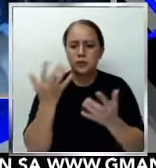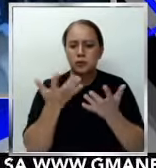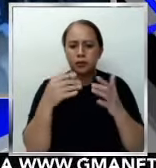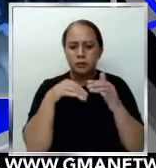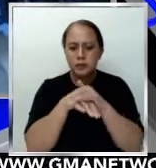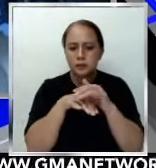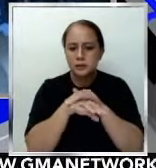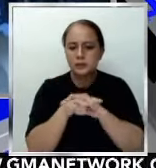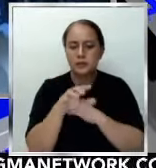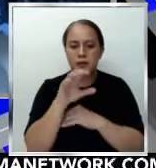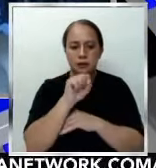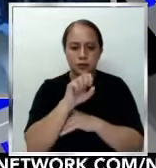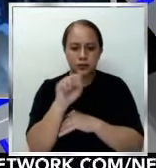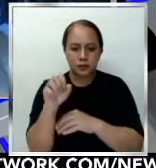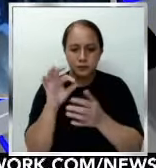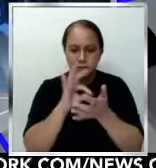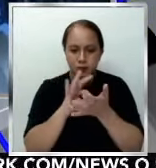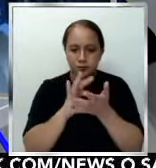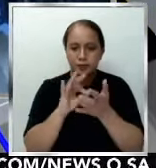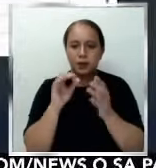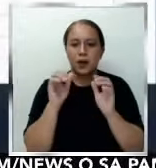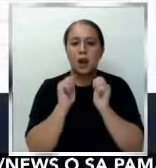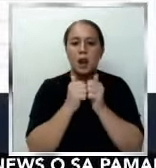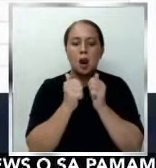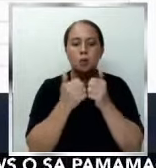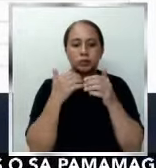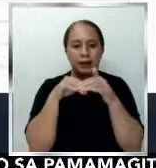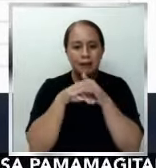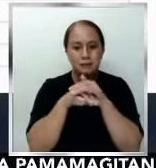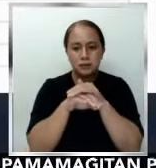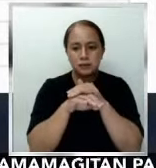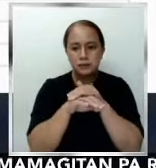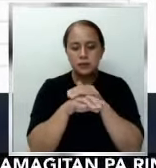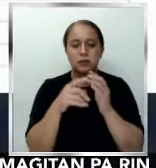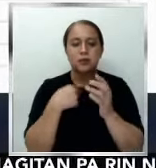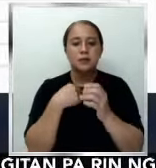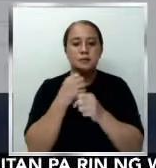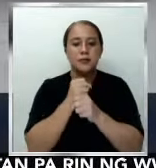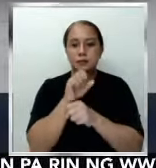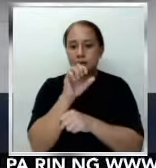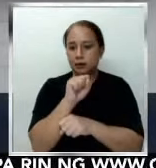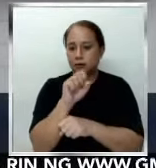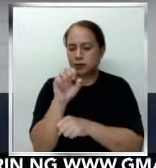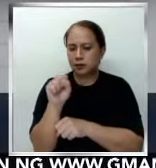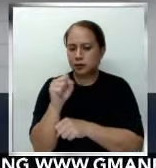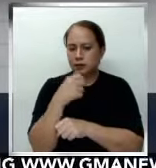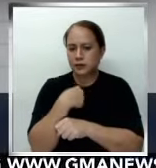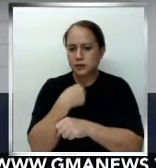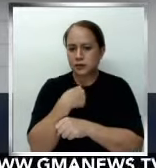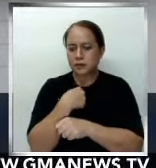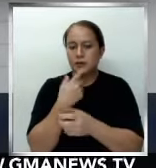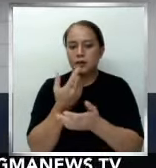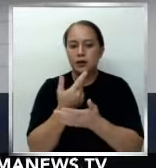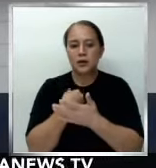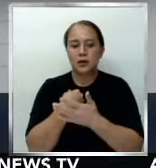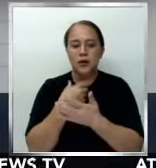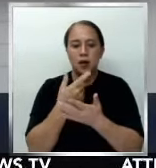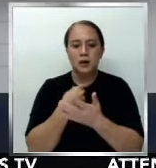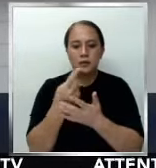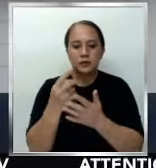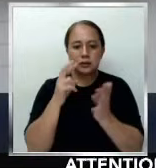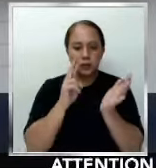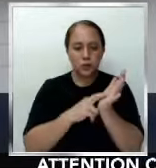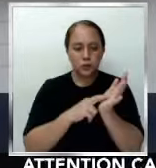account at kapaano nga na-access. Tiniyak naman ng SSS na naisaayos na ang loan record ni Eldrian